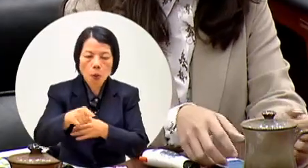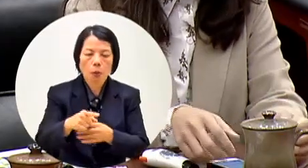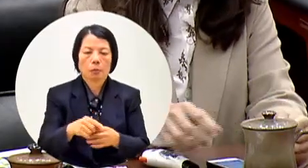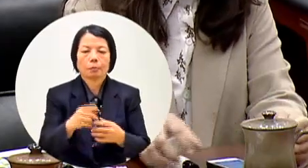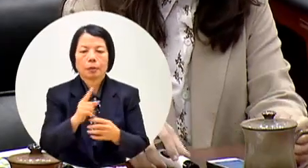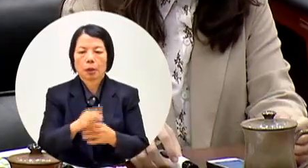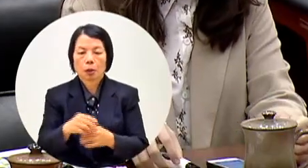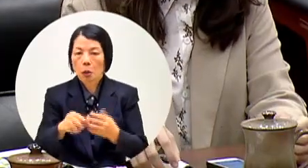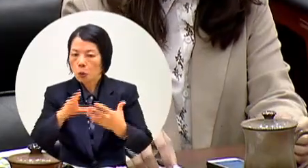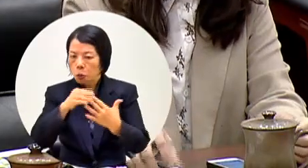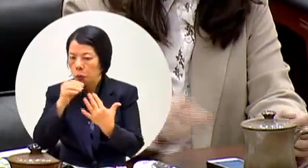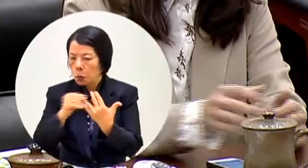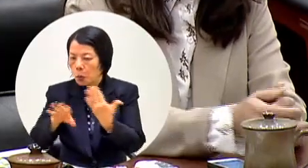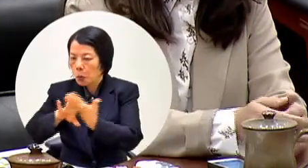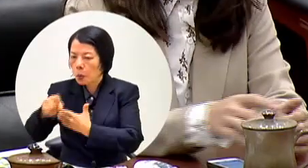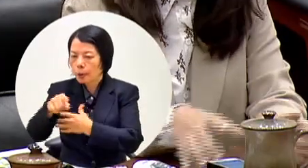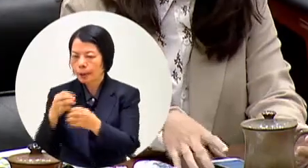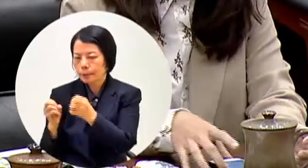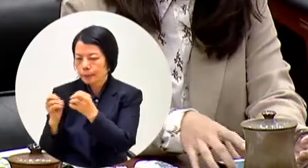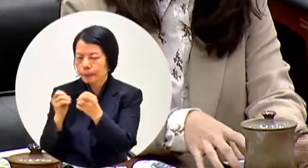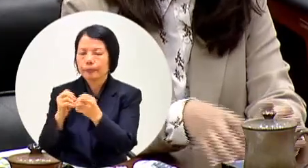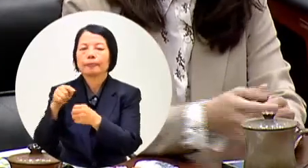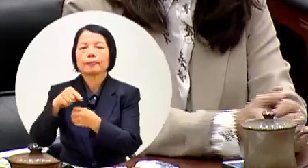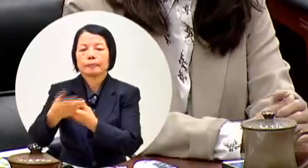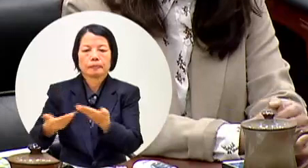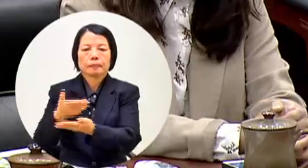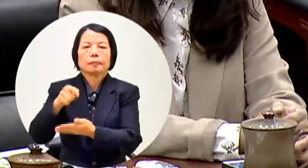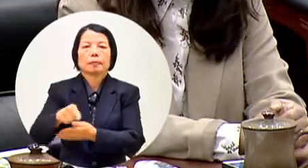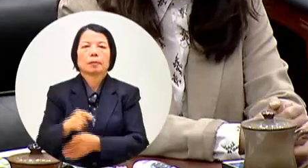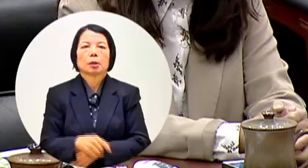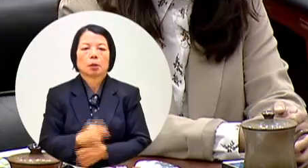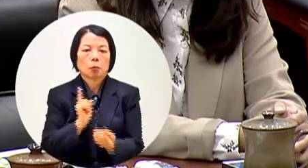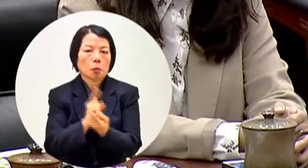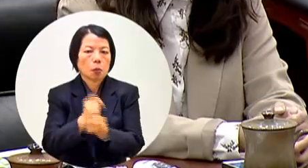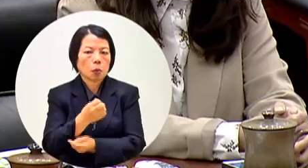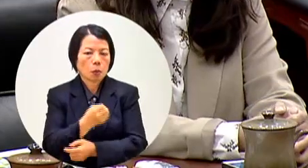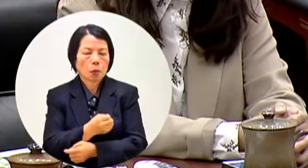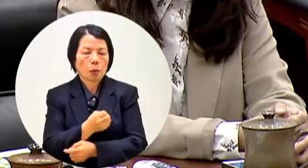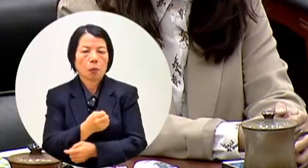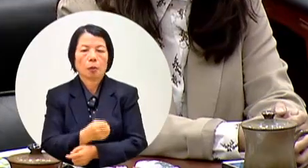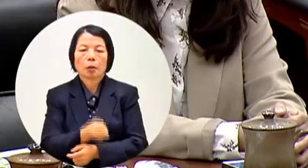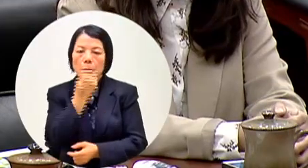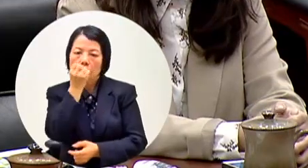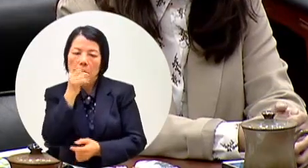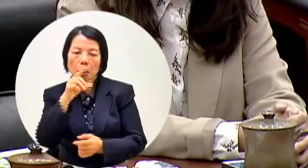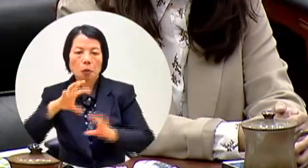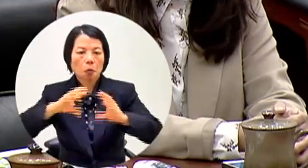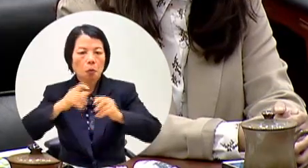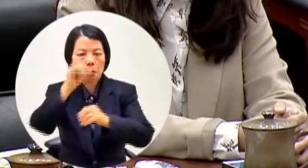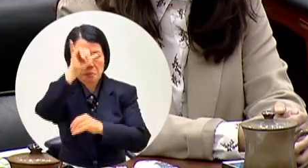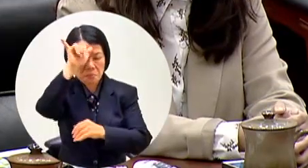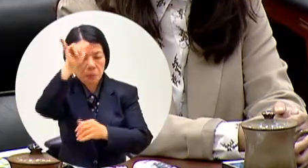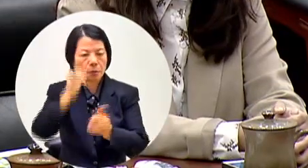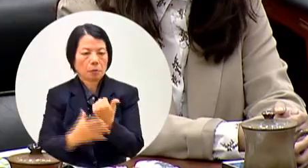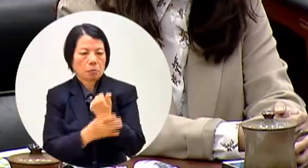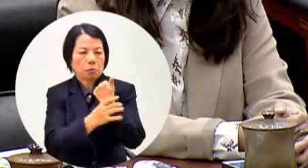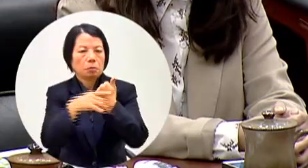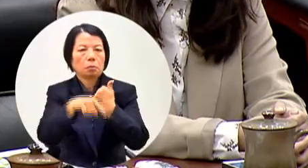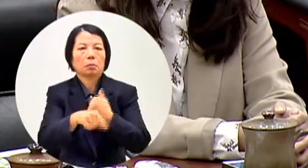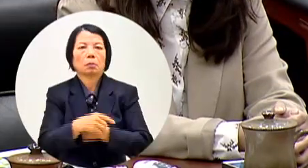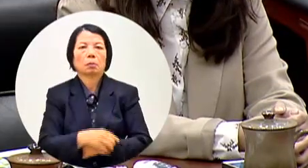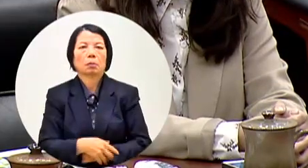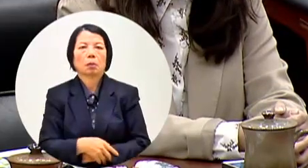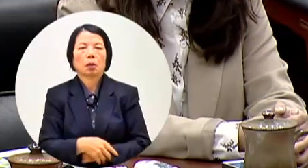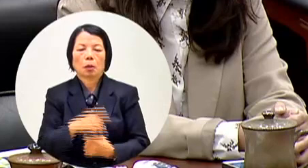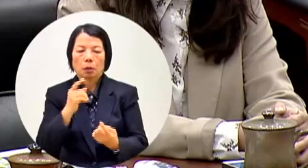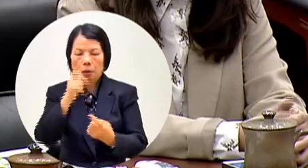面。我想这个也是尊重香港广大的国民党的支持者，他们一直希望我